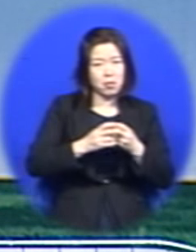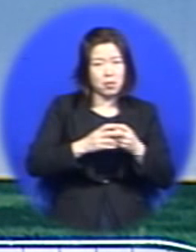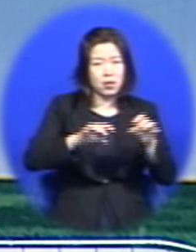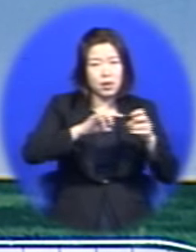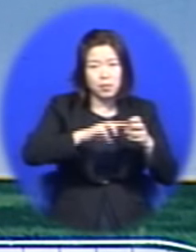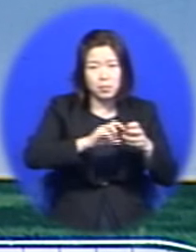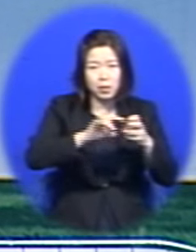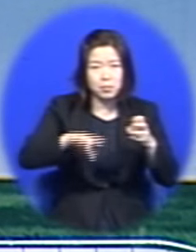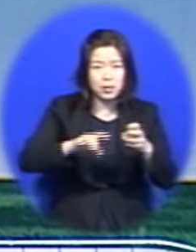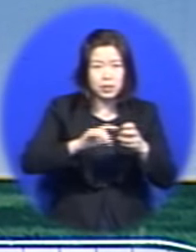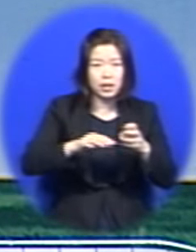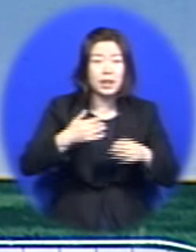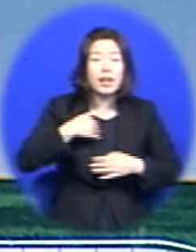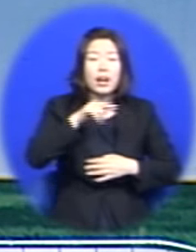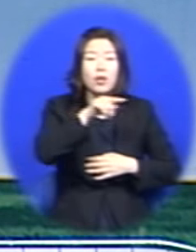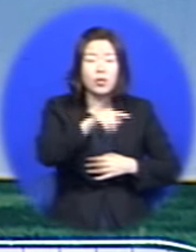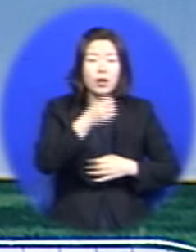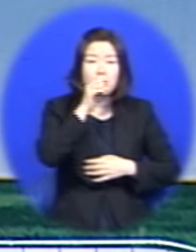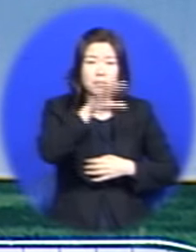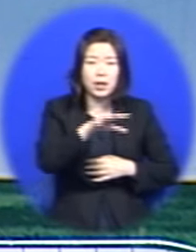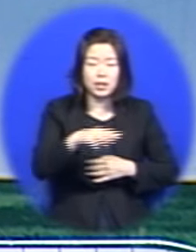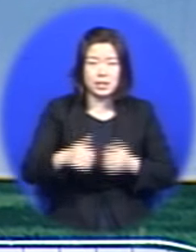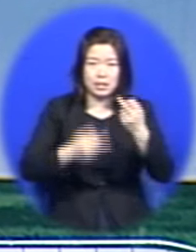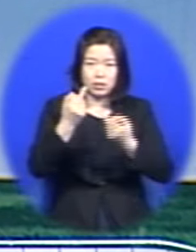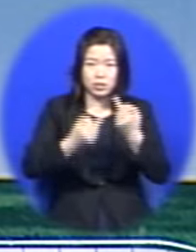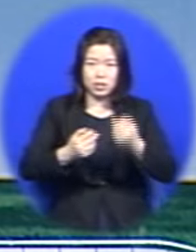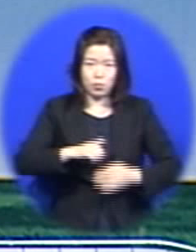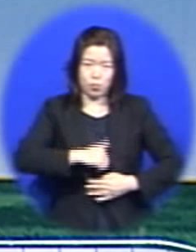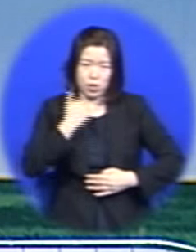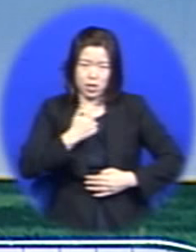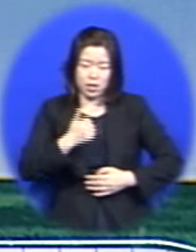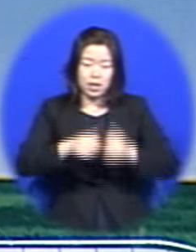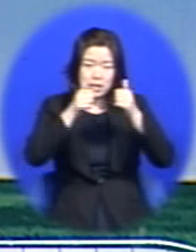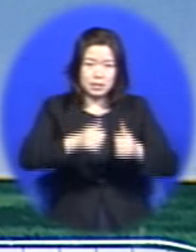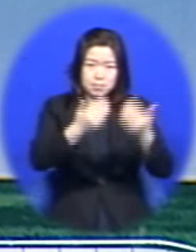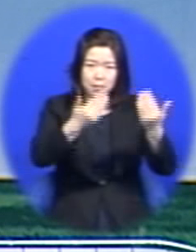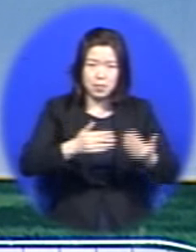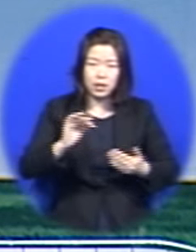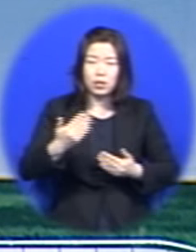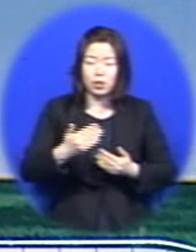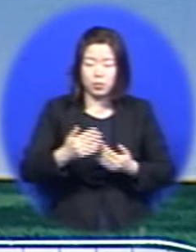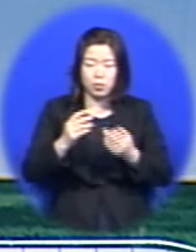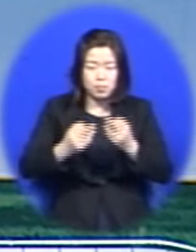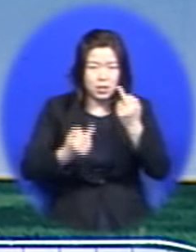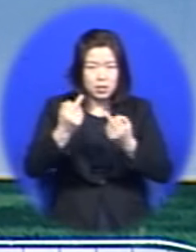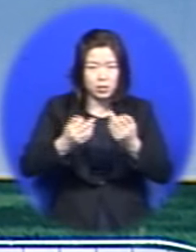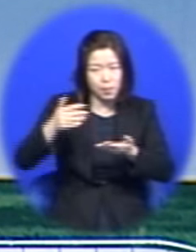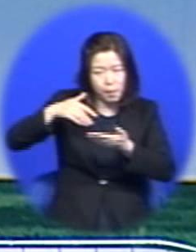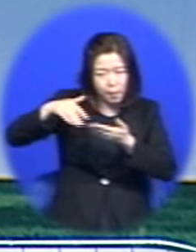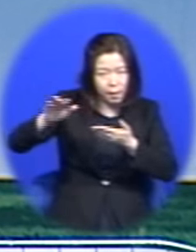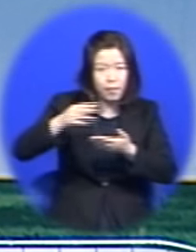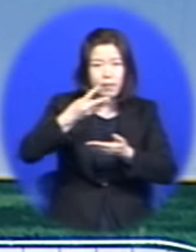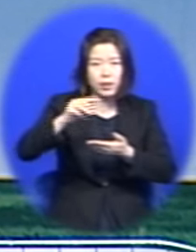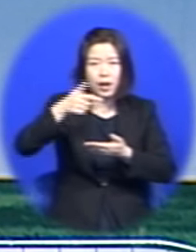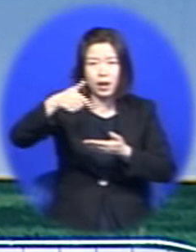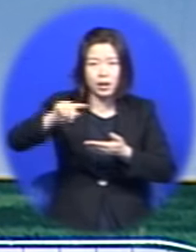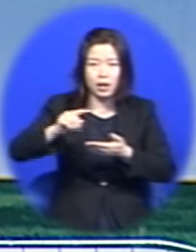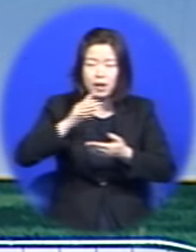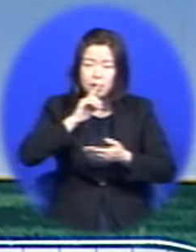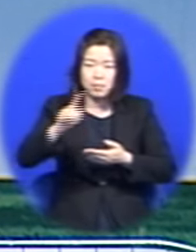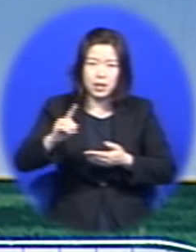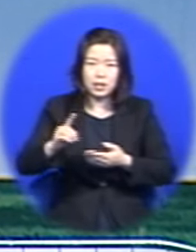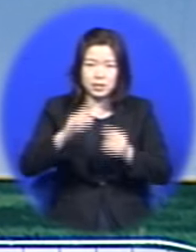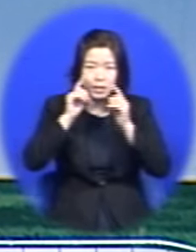너에게 이르노니 형제에게 노하는 자마다 심판을 받게 되고 형제를 대하여 라가라 하는 자는 공회에 잡혀가게